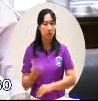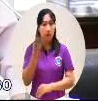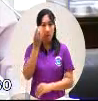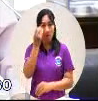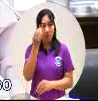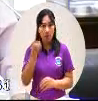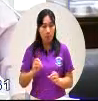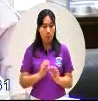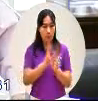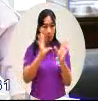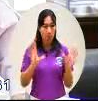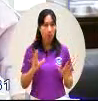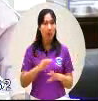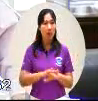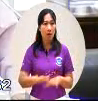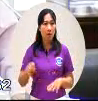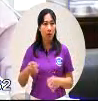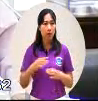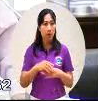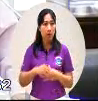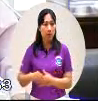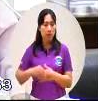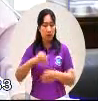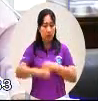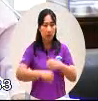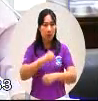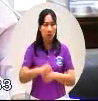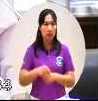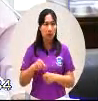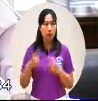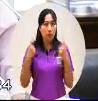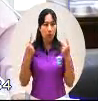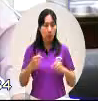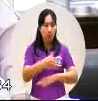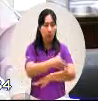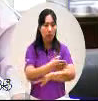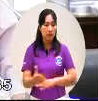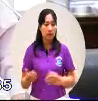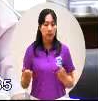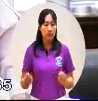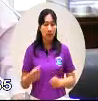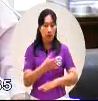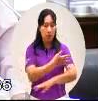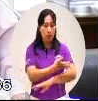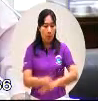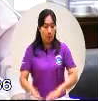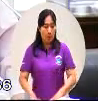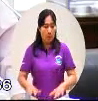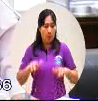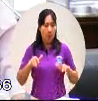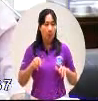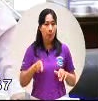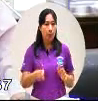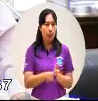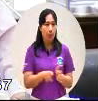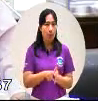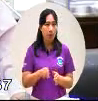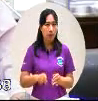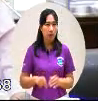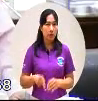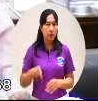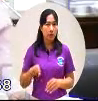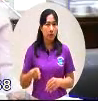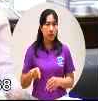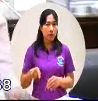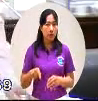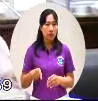会带动我们沿乡在兴起期不会再孤岛这个是